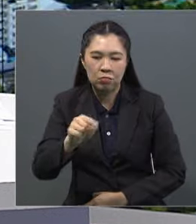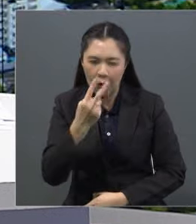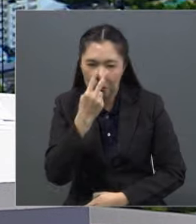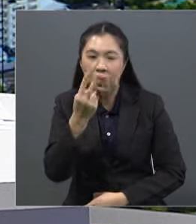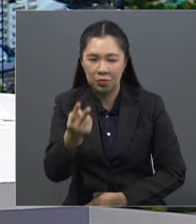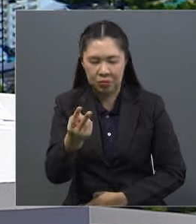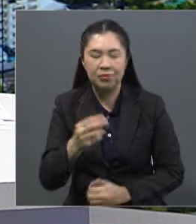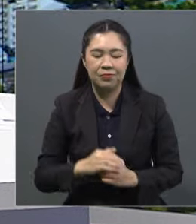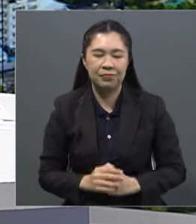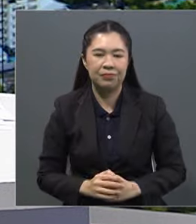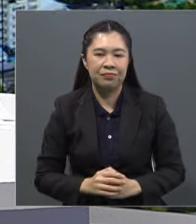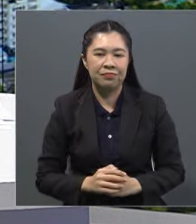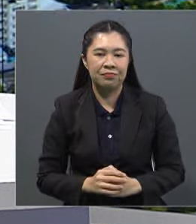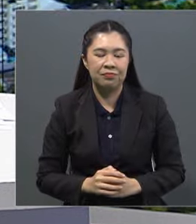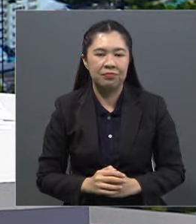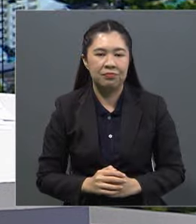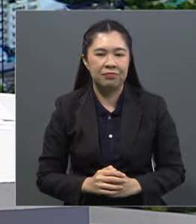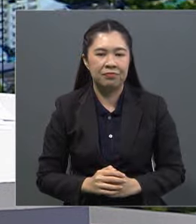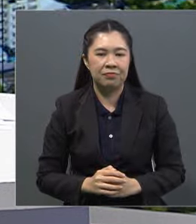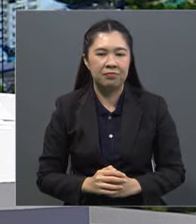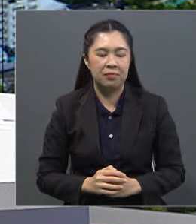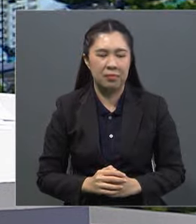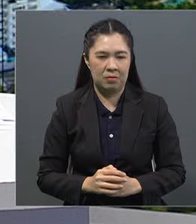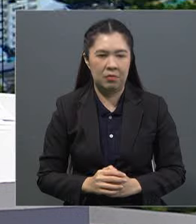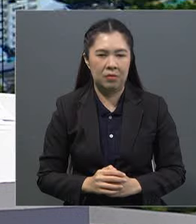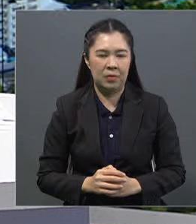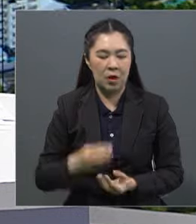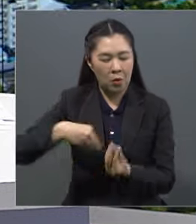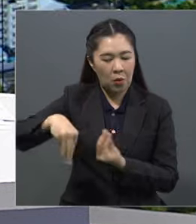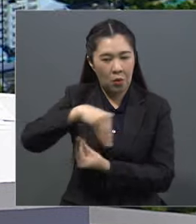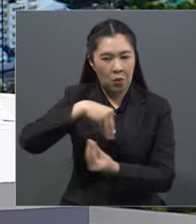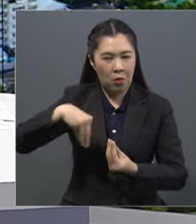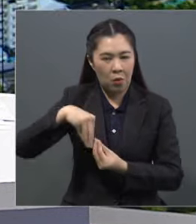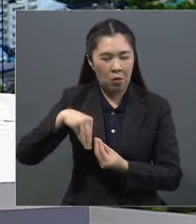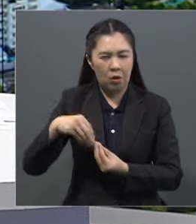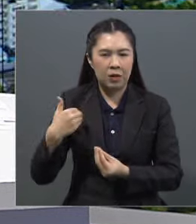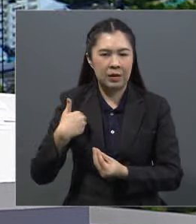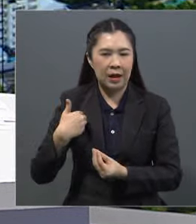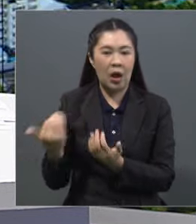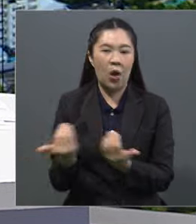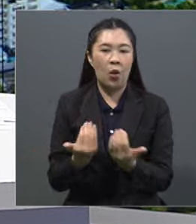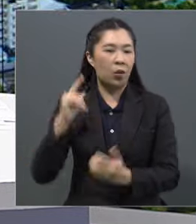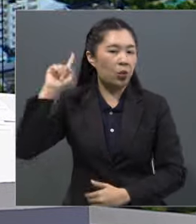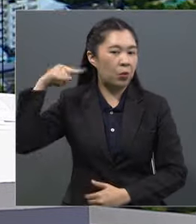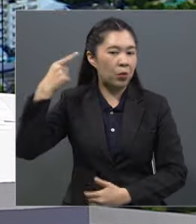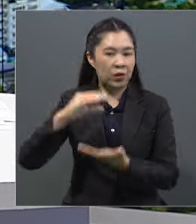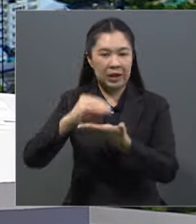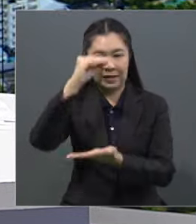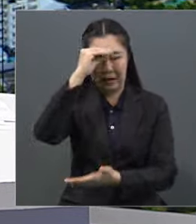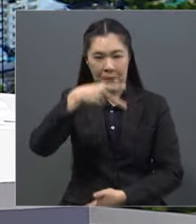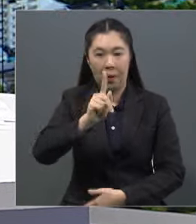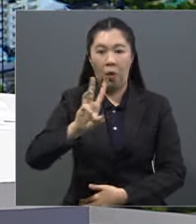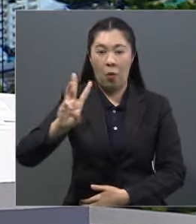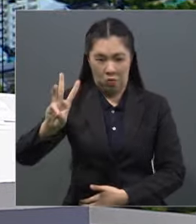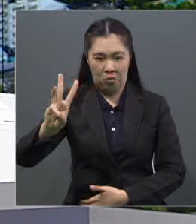ไปดูภาพที่ใกล้ตัวมากยิ่งขึ้นจำได้นะเชอรี่เคยเล่าให้ฟังลูกสาวเรียนป.6ใช่ไหม ใช่ค่ะ ที่โรงเรียนเนี่ยเพื่อนบ